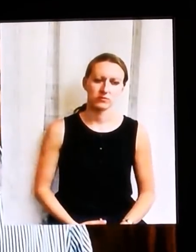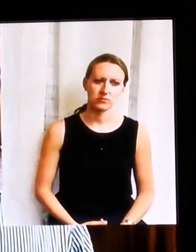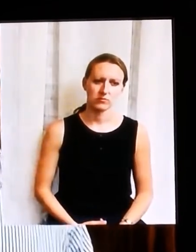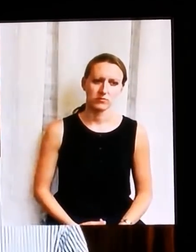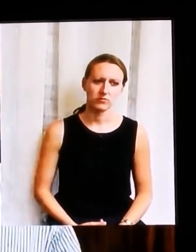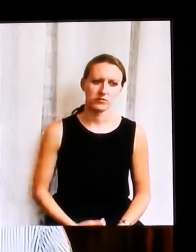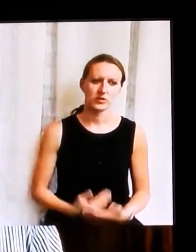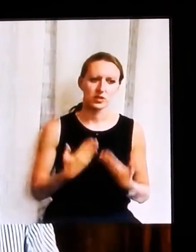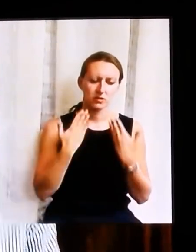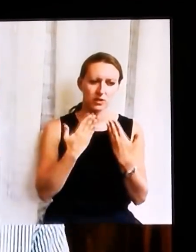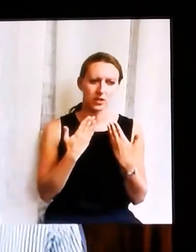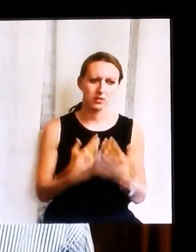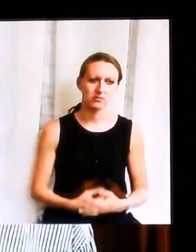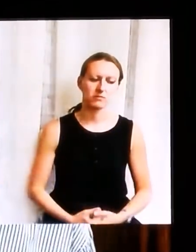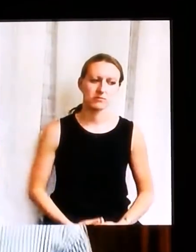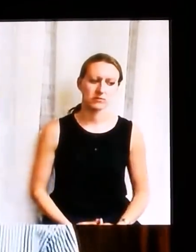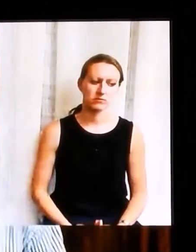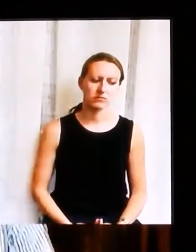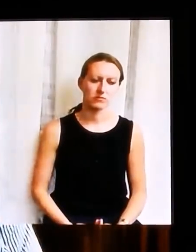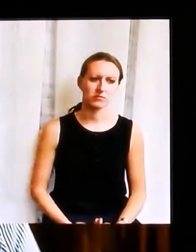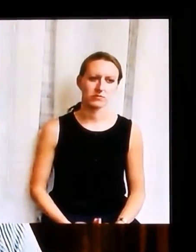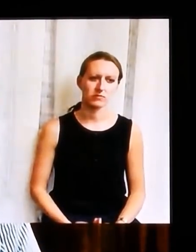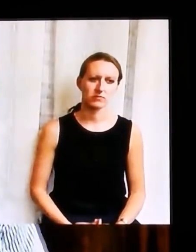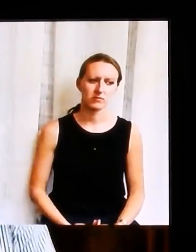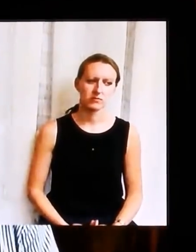Odlično, zahvaljujem.